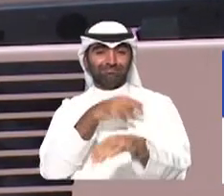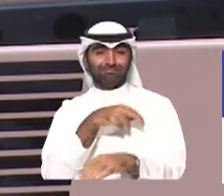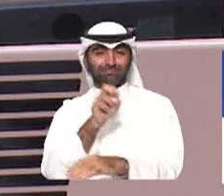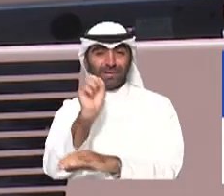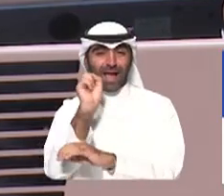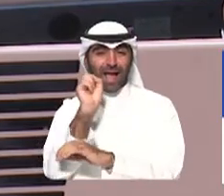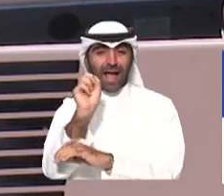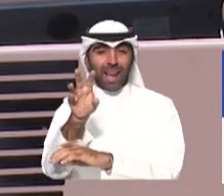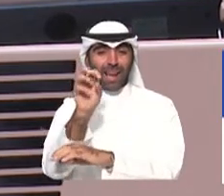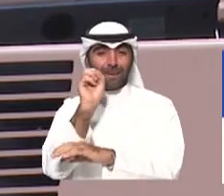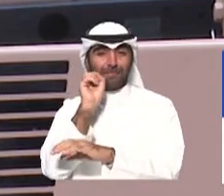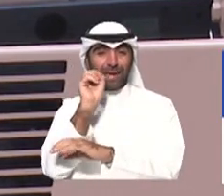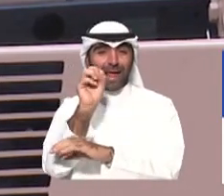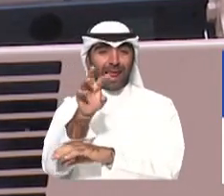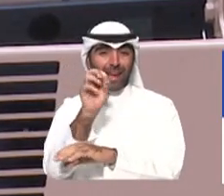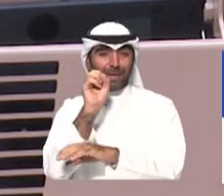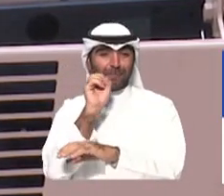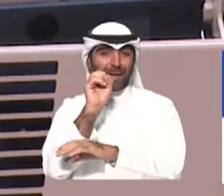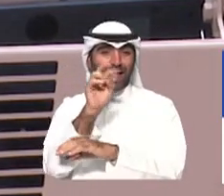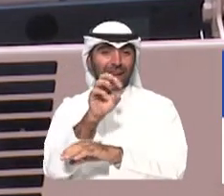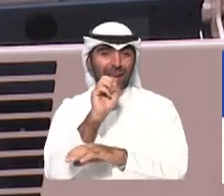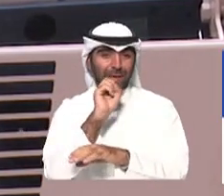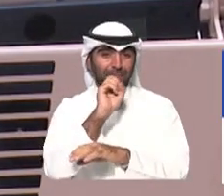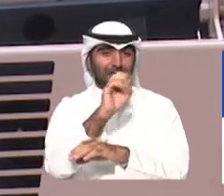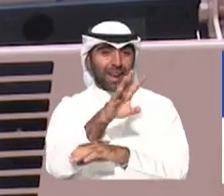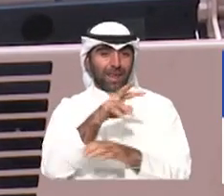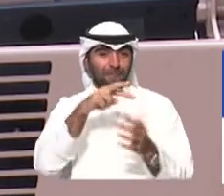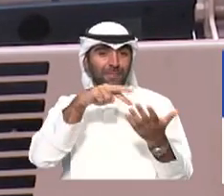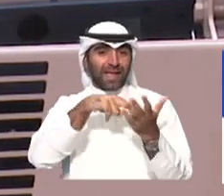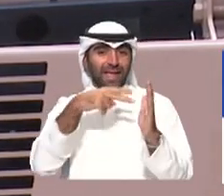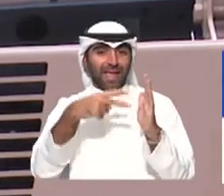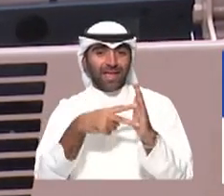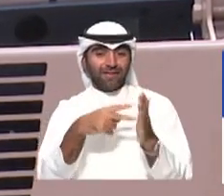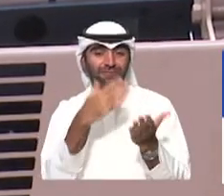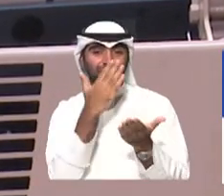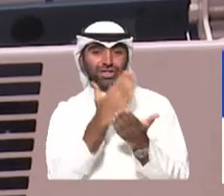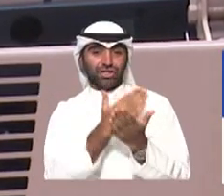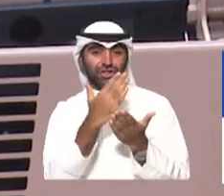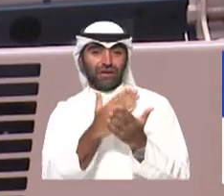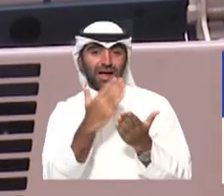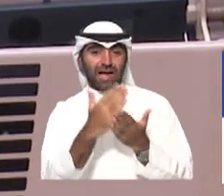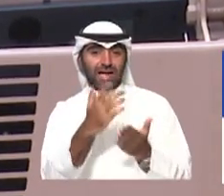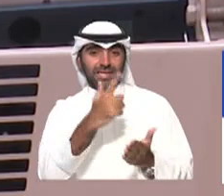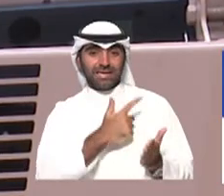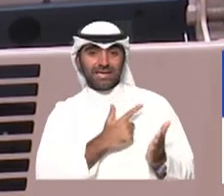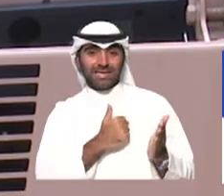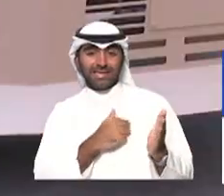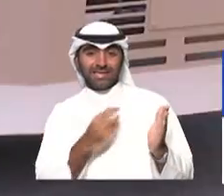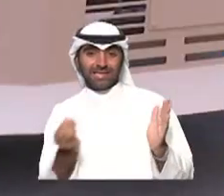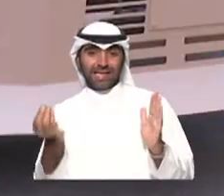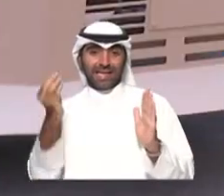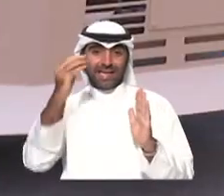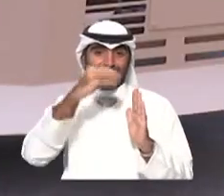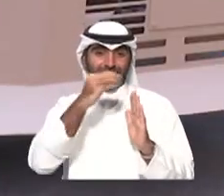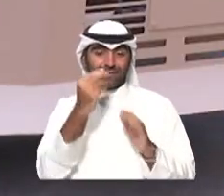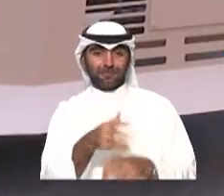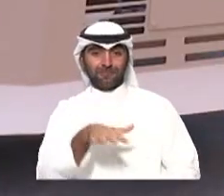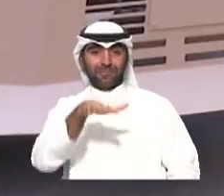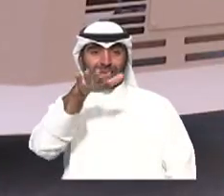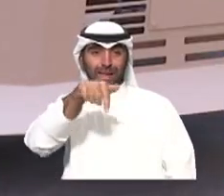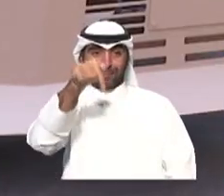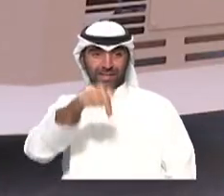طبعا نجاوب على جميع استفسارات المواطنين عن قانون الخدمة الوطنية. تم